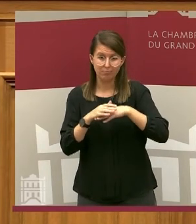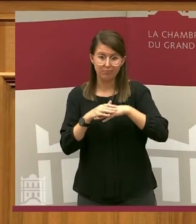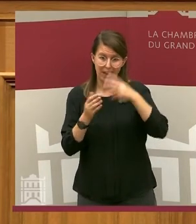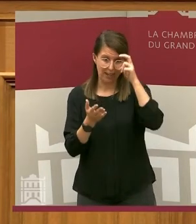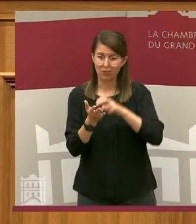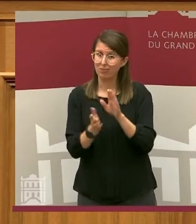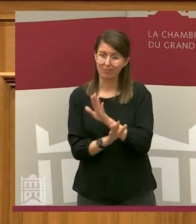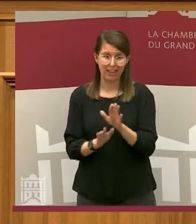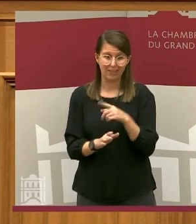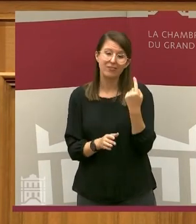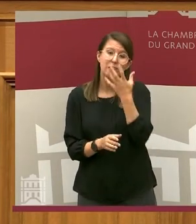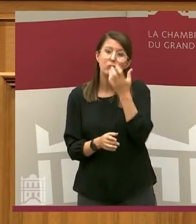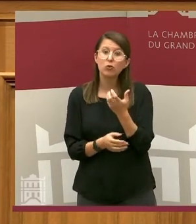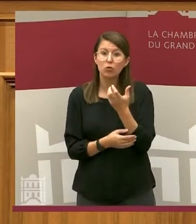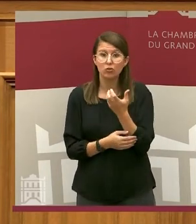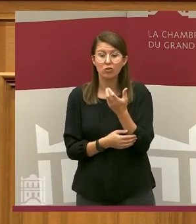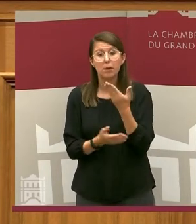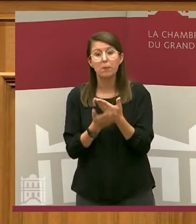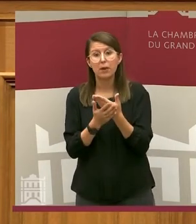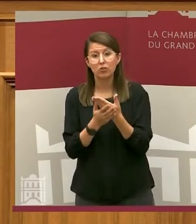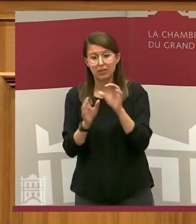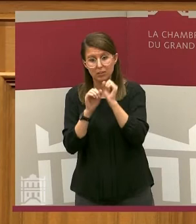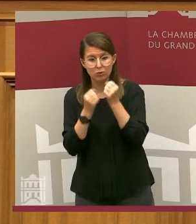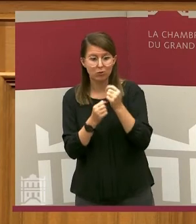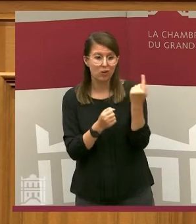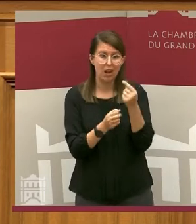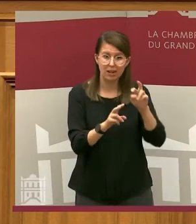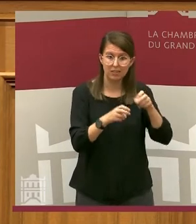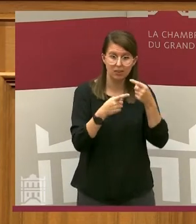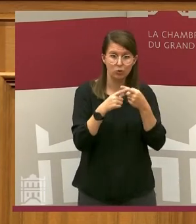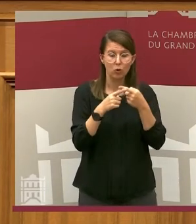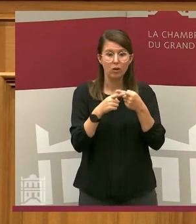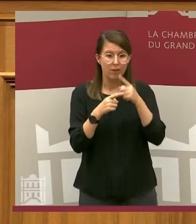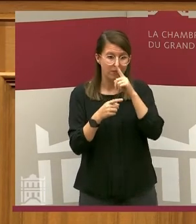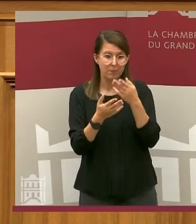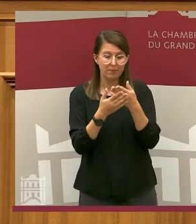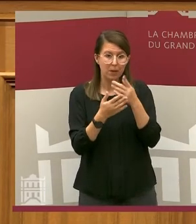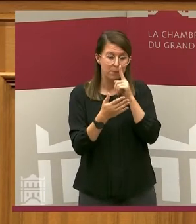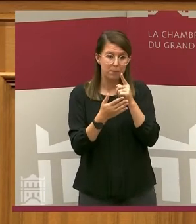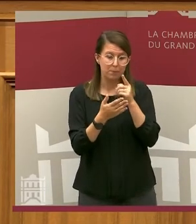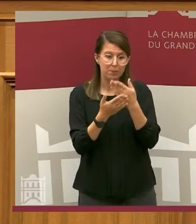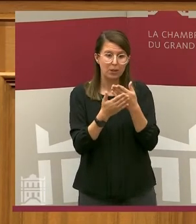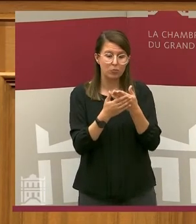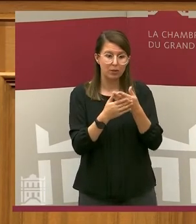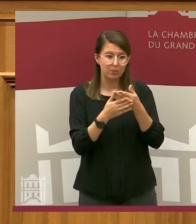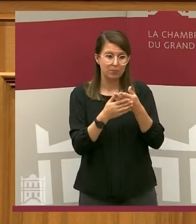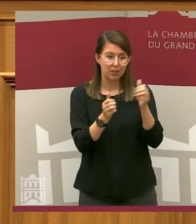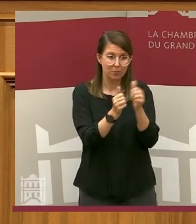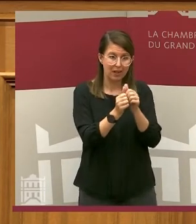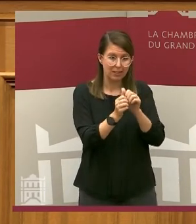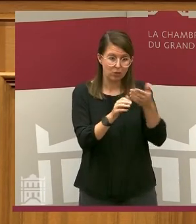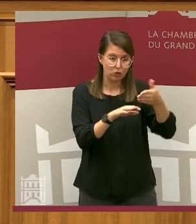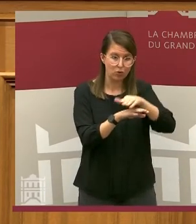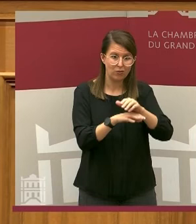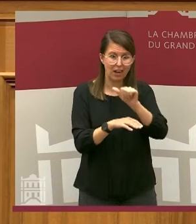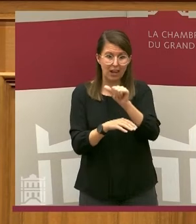Beispiel wünschen, dass die Situation von einer länger zehnden Witwen und Witmänner, also Kontribuable aus der Steuerklasse 1a,